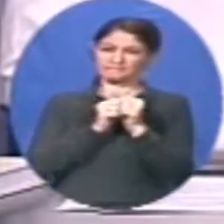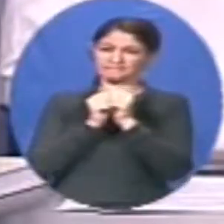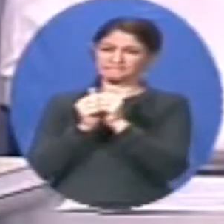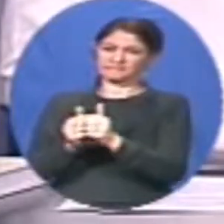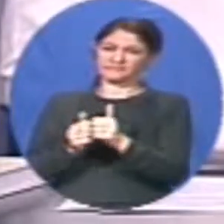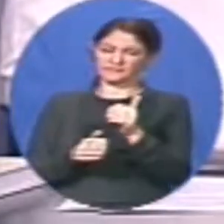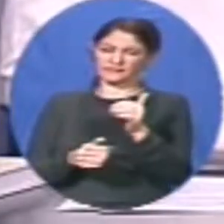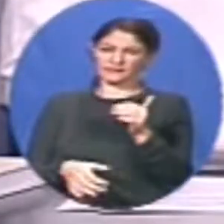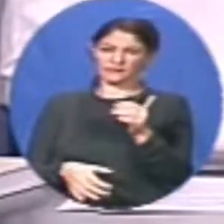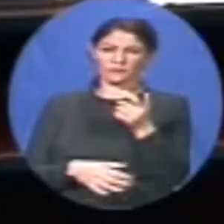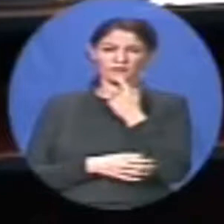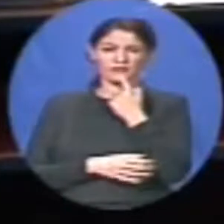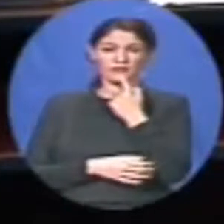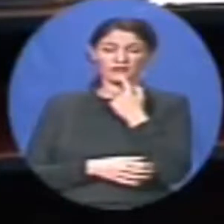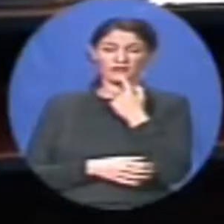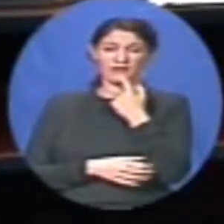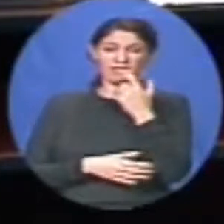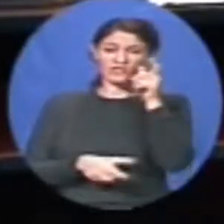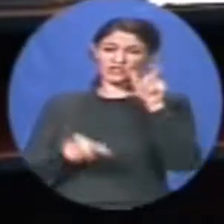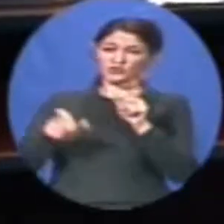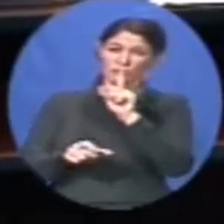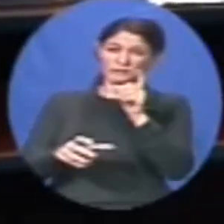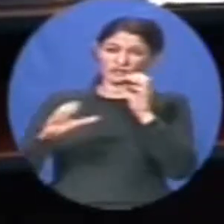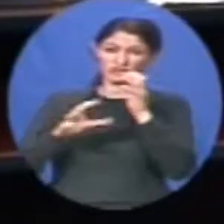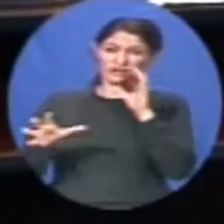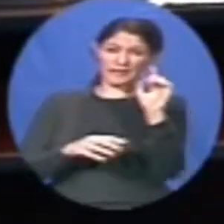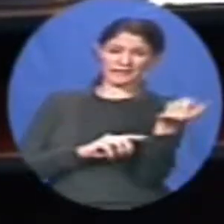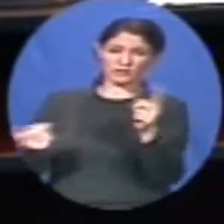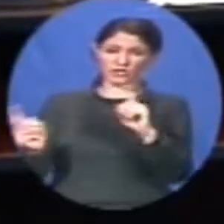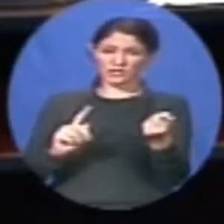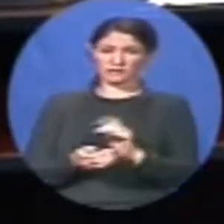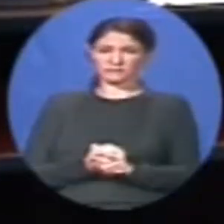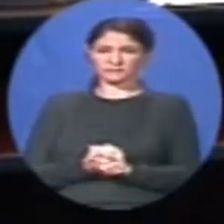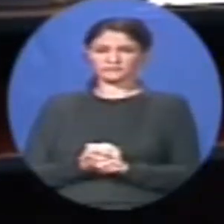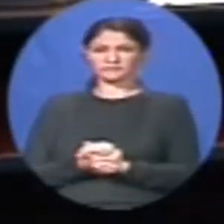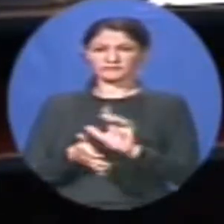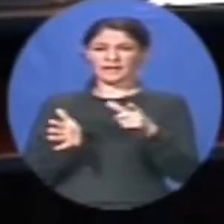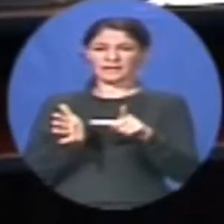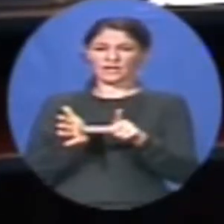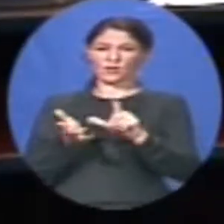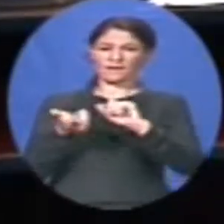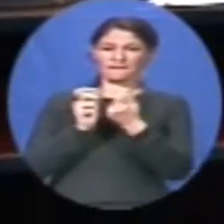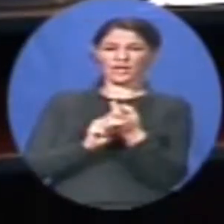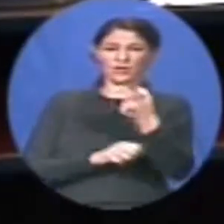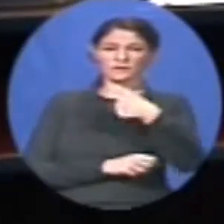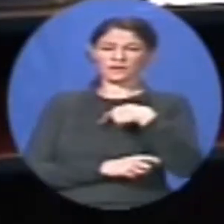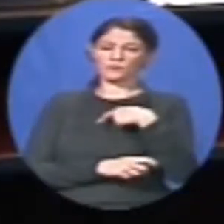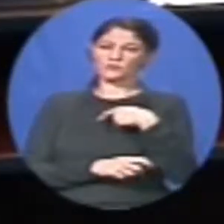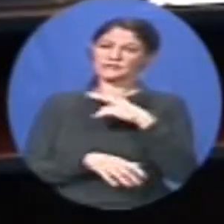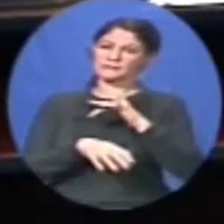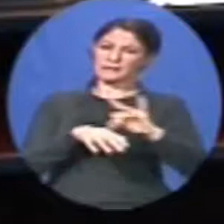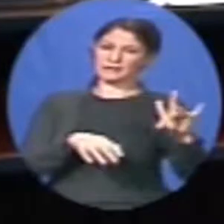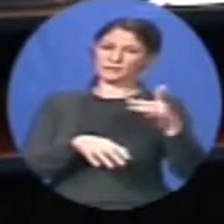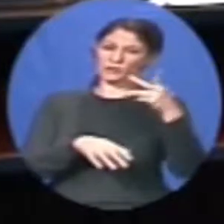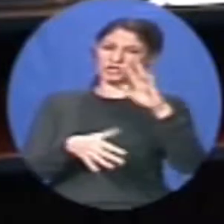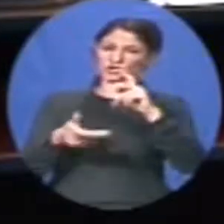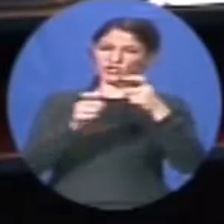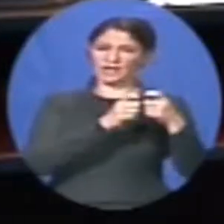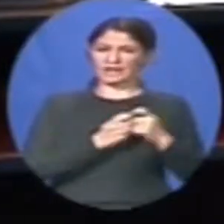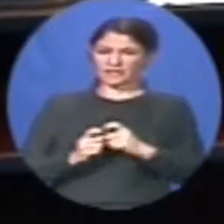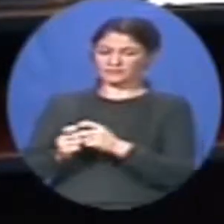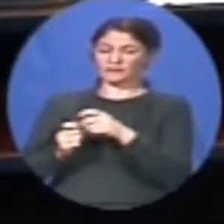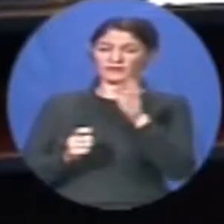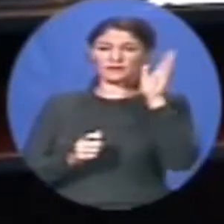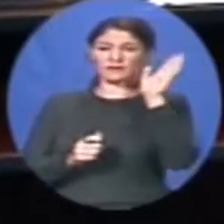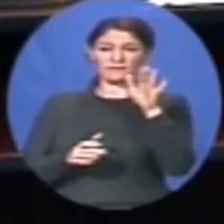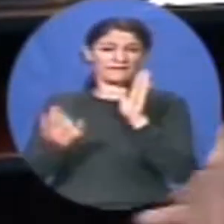עם השני באיזשהו מקום. זו אחת מהבעיות של הטכנולוגיה בכלל. הטכנולוגיה הפכה אותנו הרבה יותר זמינים להרבה יותר קשרים. פייסבוק